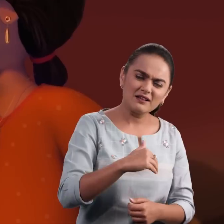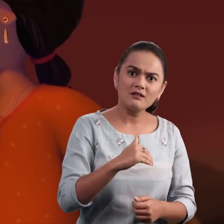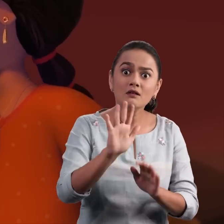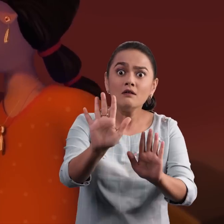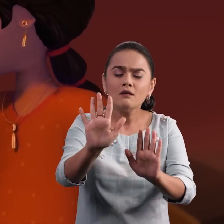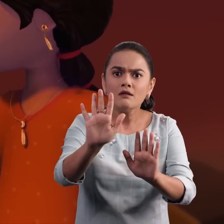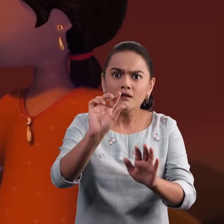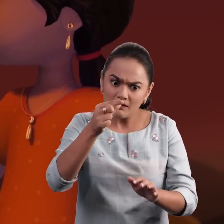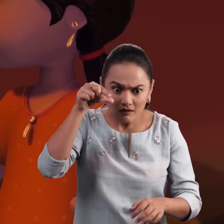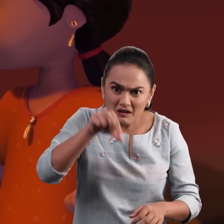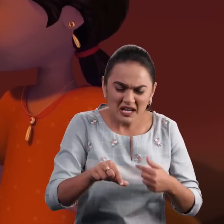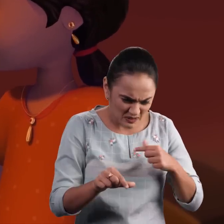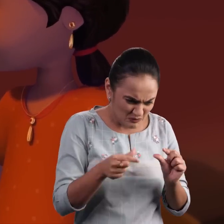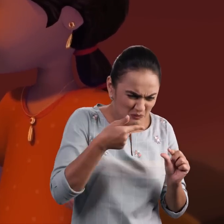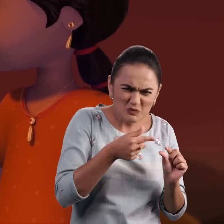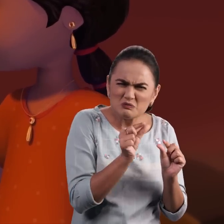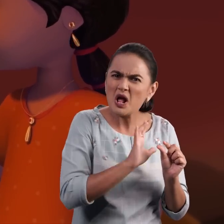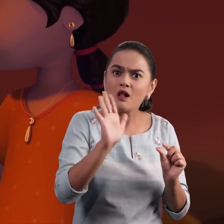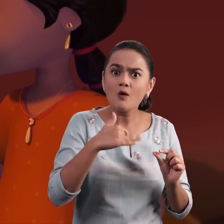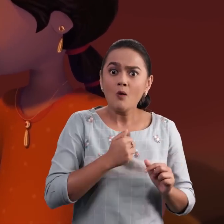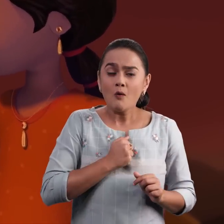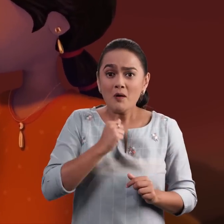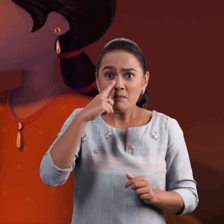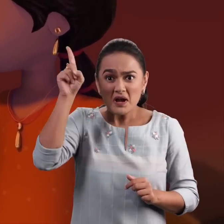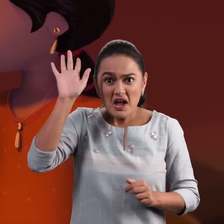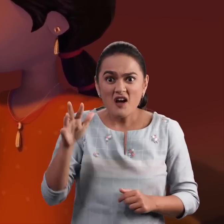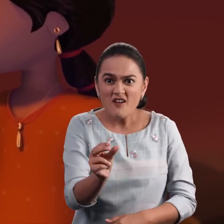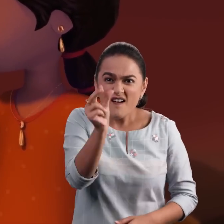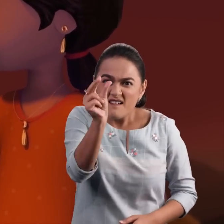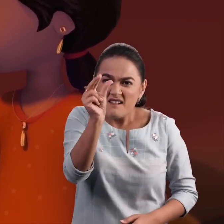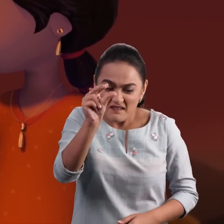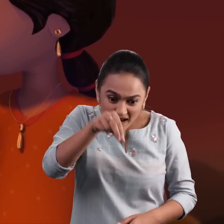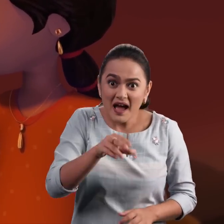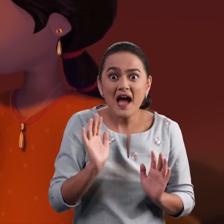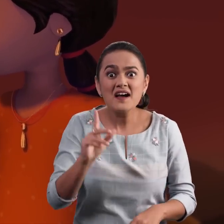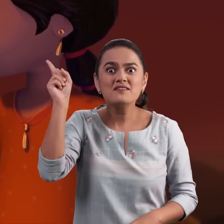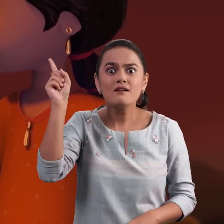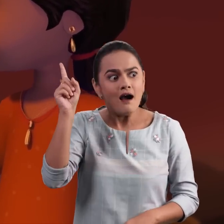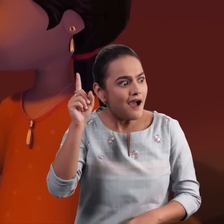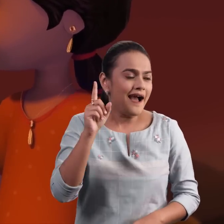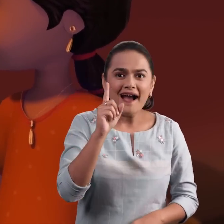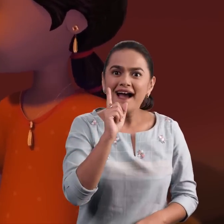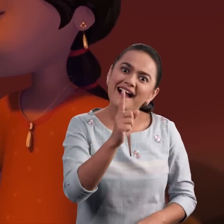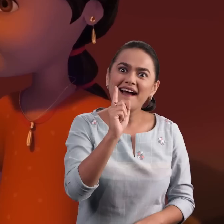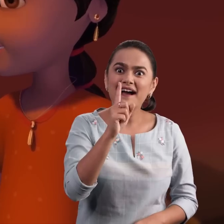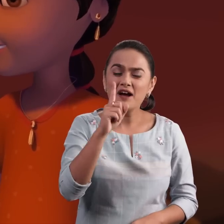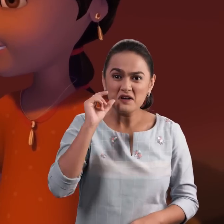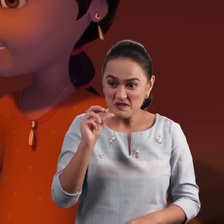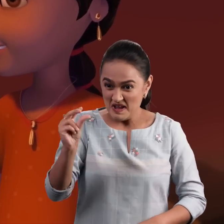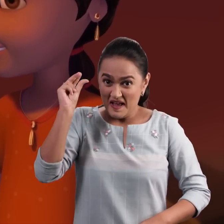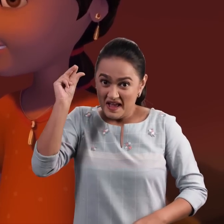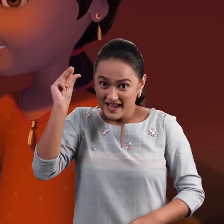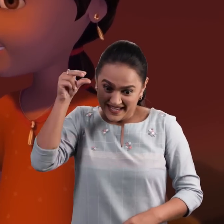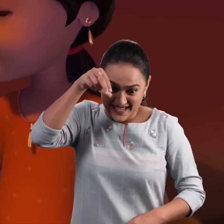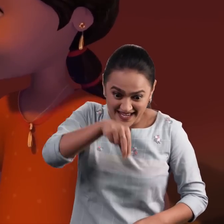रुको, बोना ही है तो ये छोटे मोती क्यों? हमारी माओ के पास बड़े बड़े आभूषण हैं। हाँ, जितने